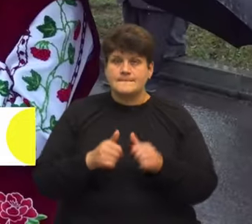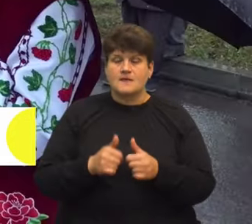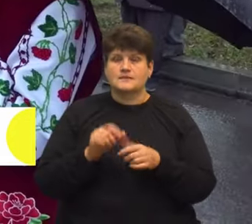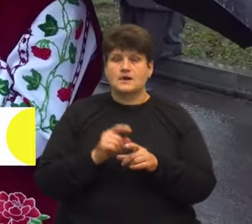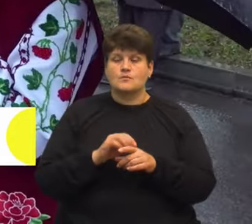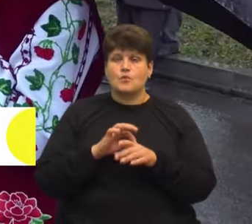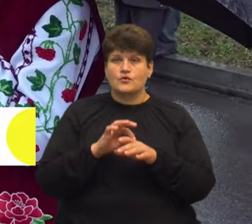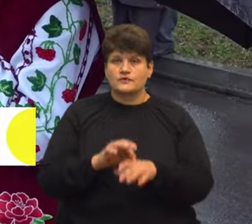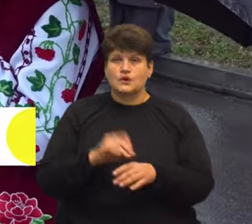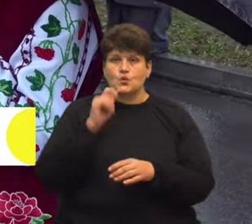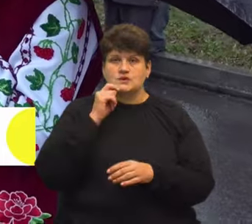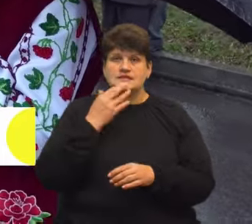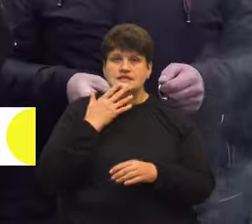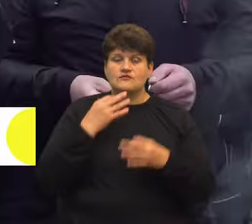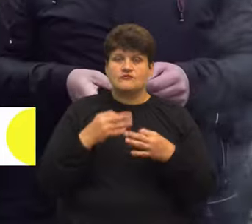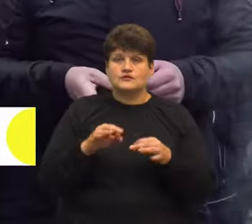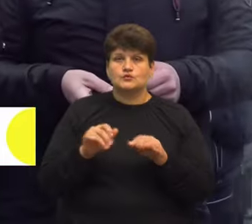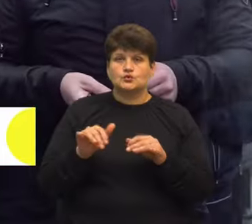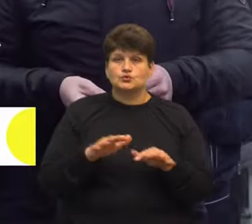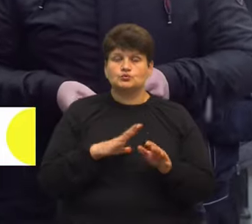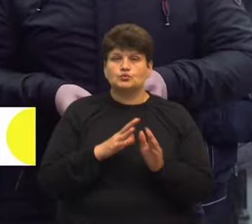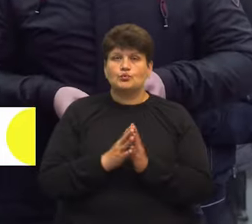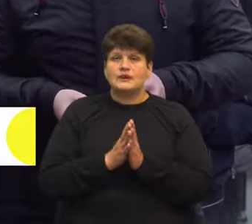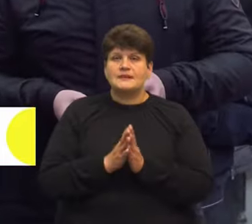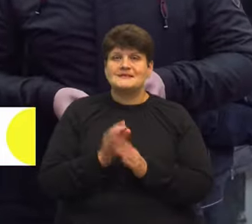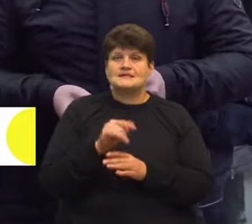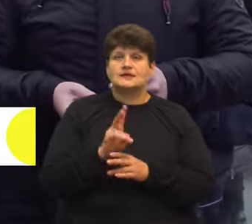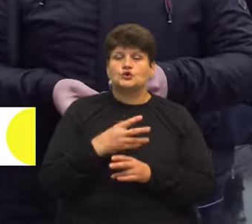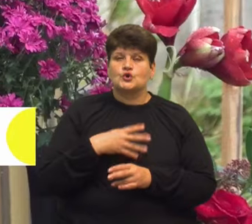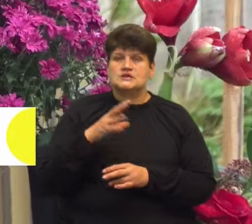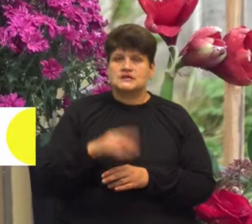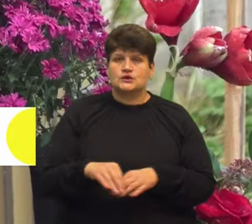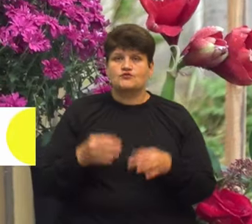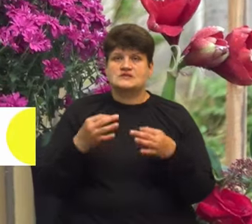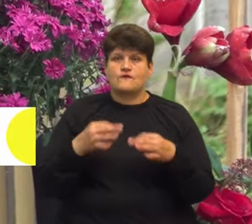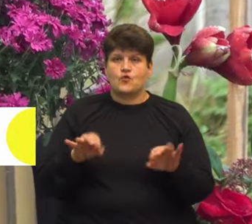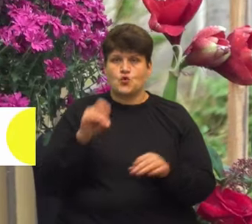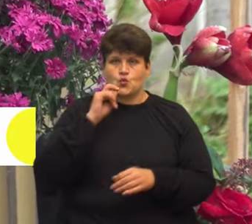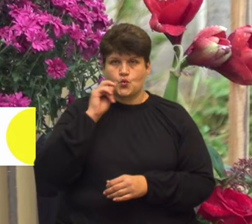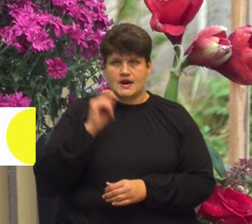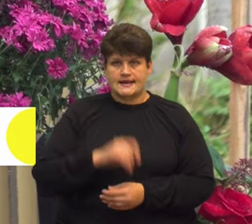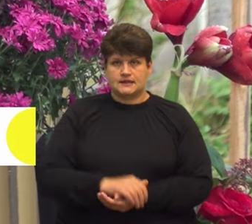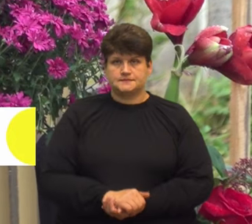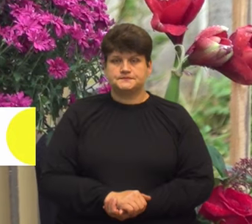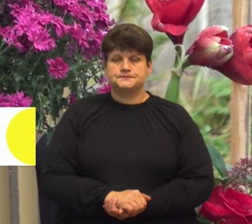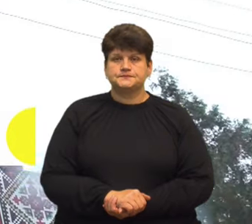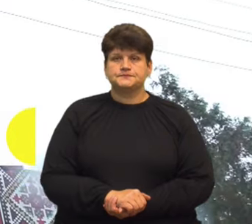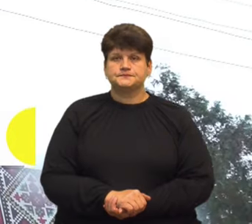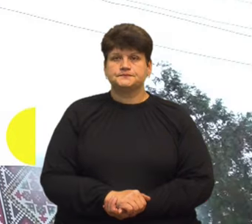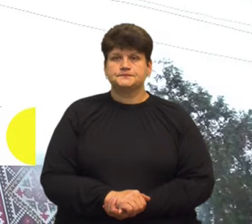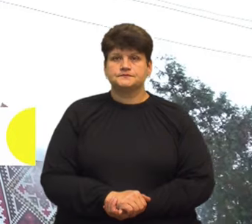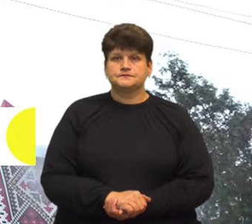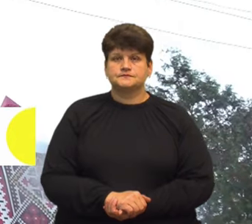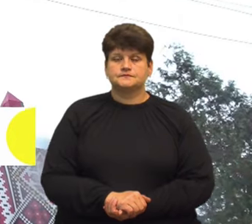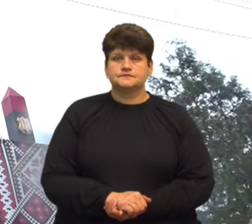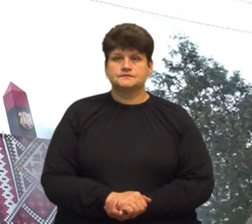українського національно-визвольного руху відбувся молебень за тих, хто загинув за волю України. Любов Гадомська, Андрій Бодак, Суспільне